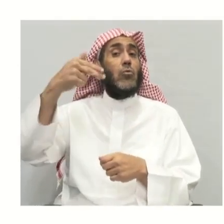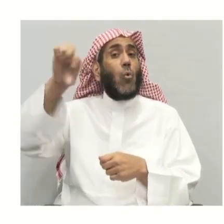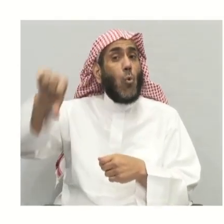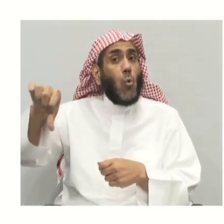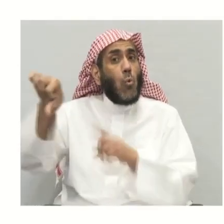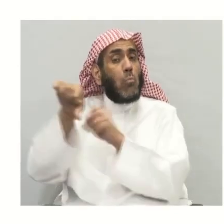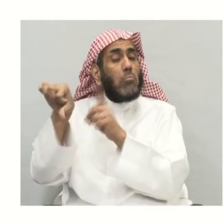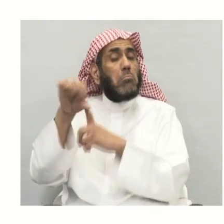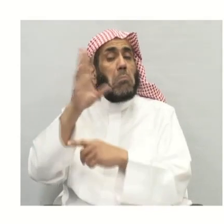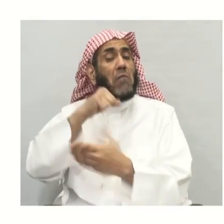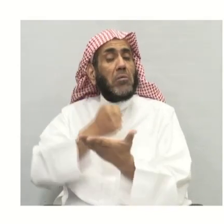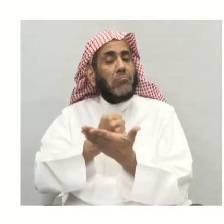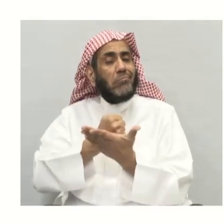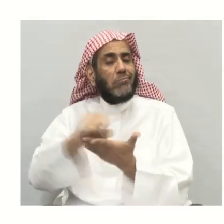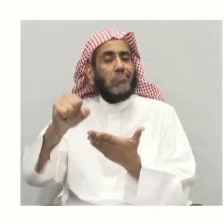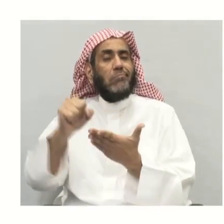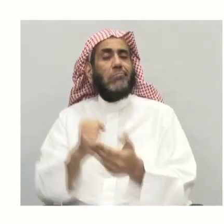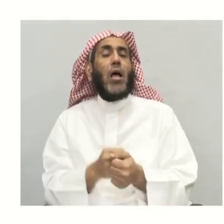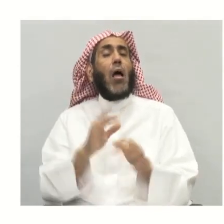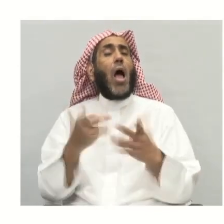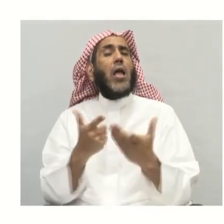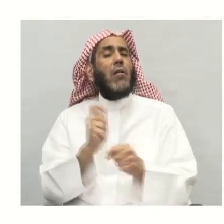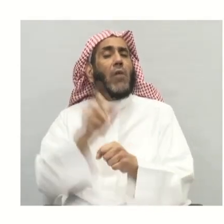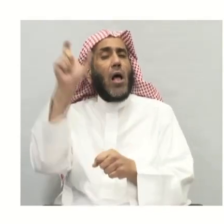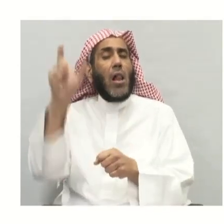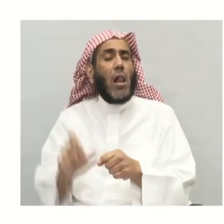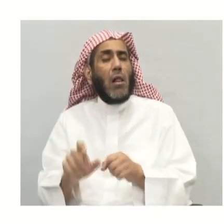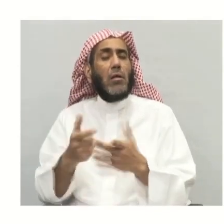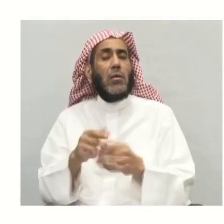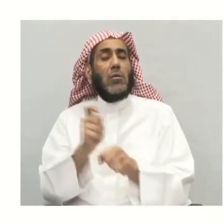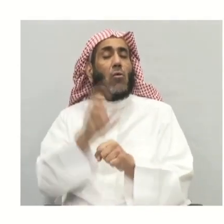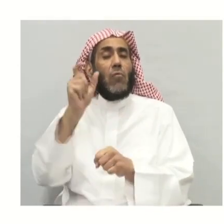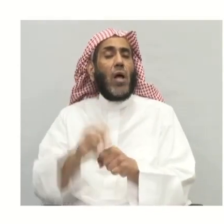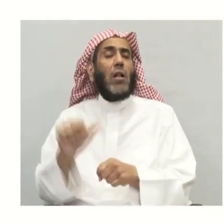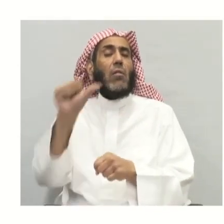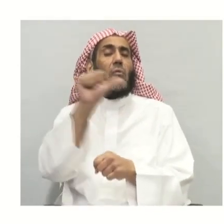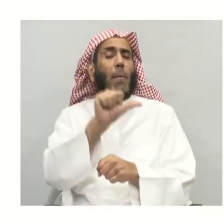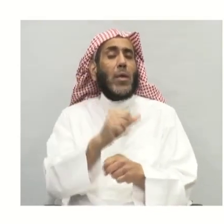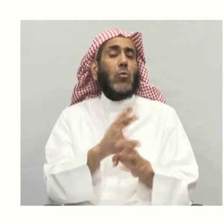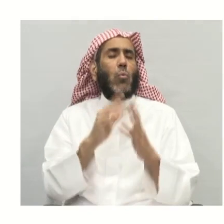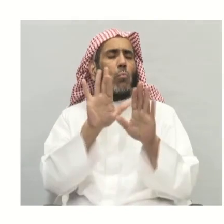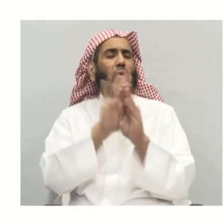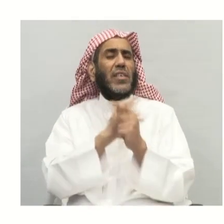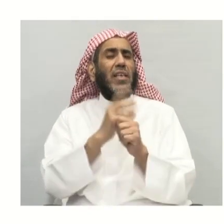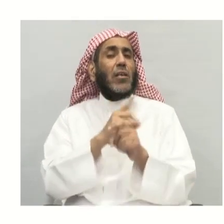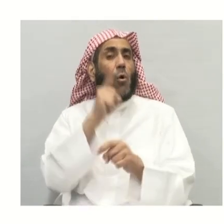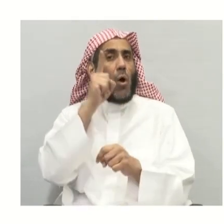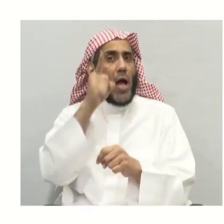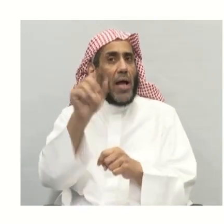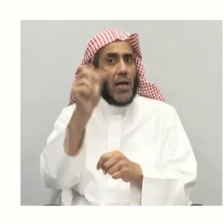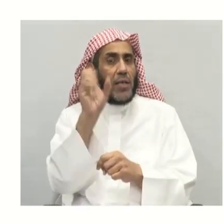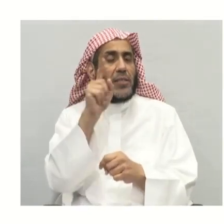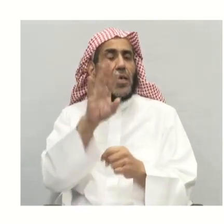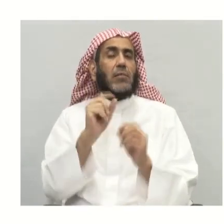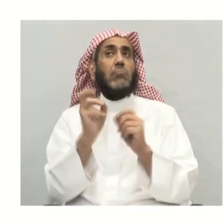حذفت الواو كما مر معنا اين الفاعل هو الفاعل ضمير مستتر تقديره انت تدعو